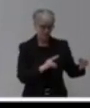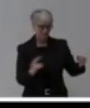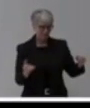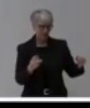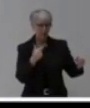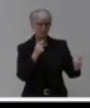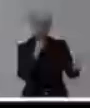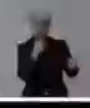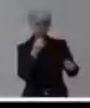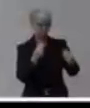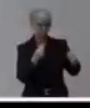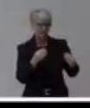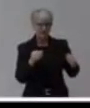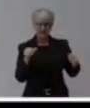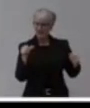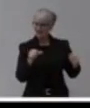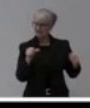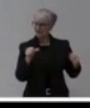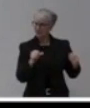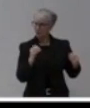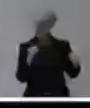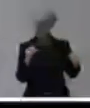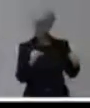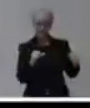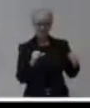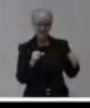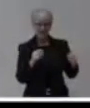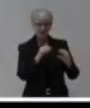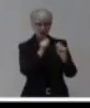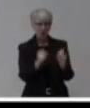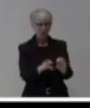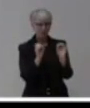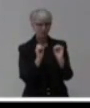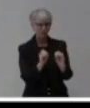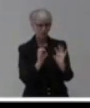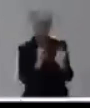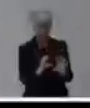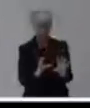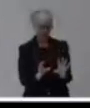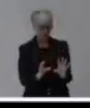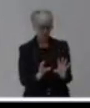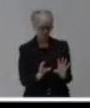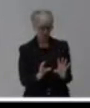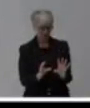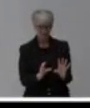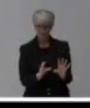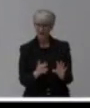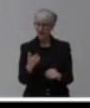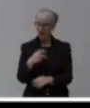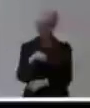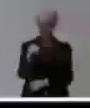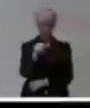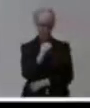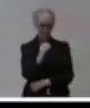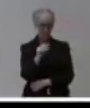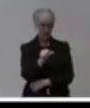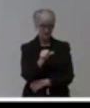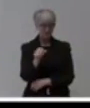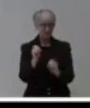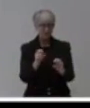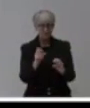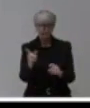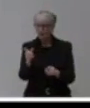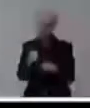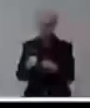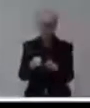e SOS formiamoci. Prima era SOS teniamoci, SOS formiamoci. Questo è un percorso che